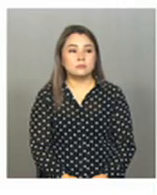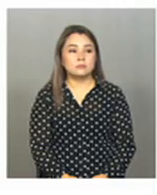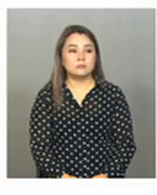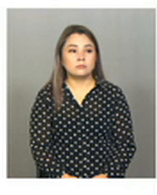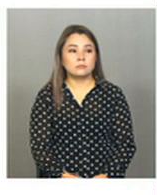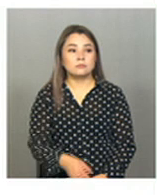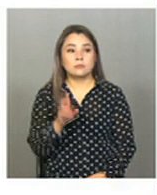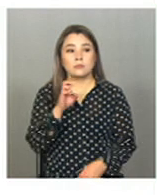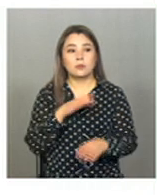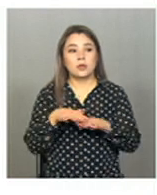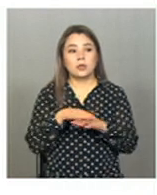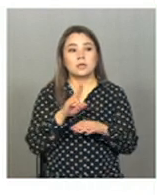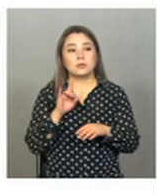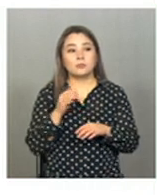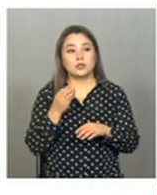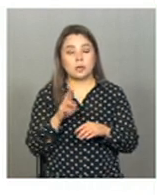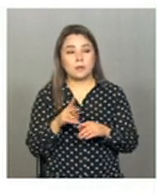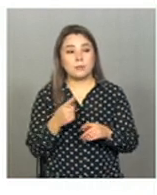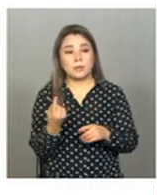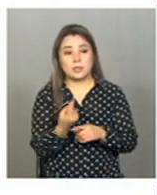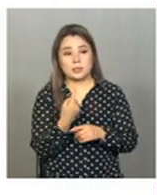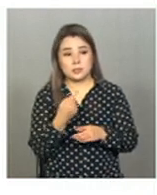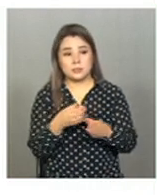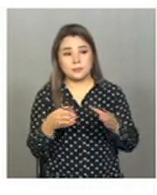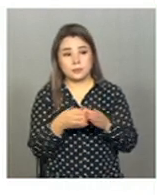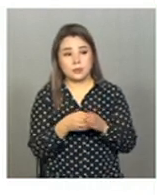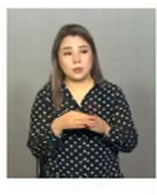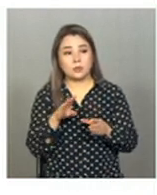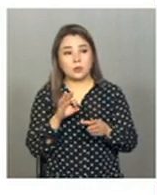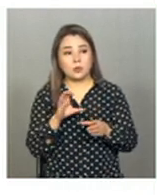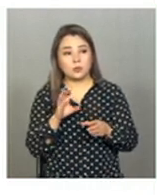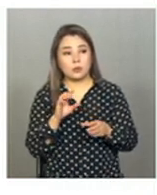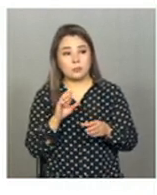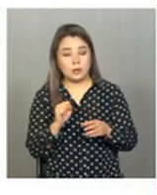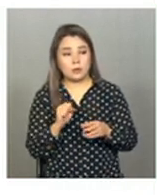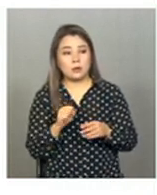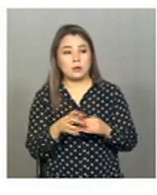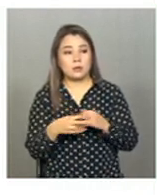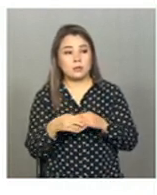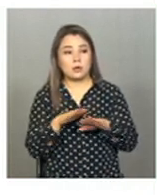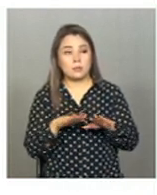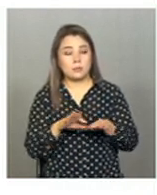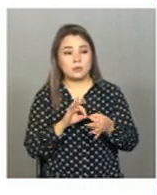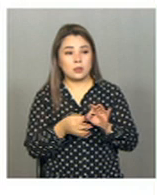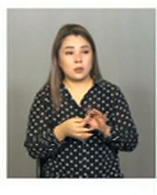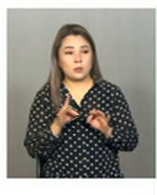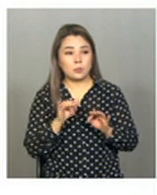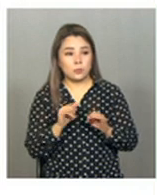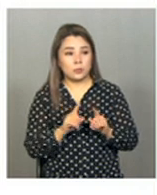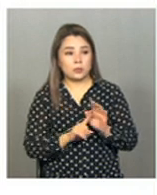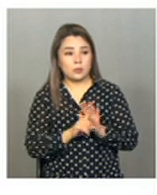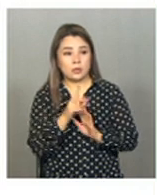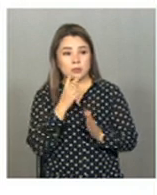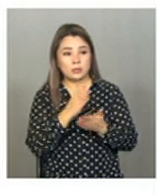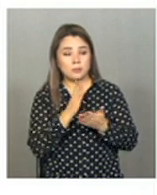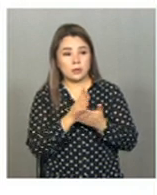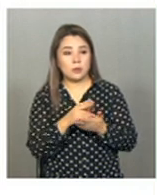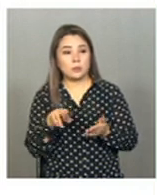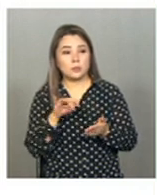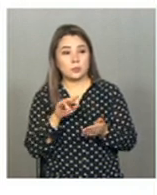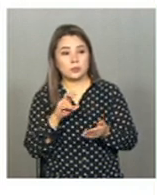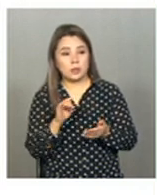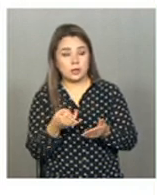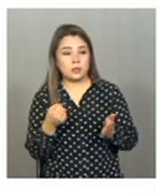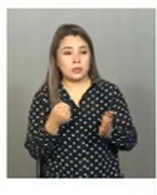Батыс Қыпшақ бірлестігі Тоқсоба әулеттік руынан шықты. Батыс Қыпшақ бірлестігі Дунайдан